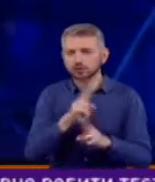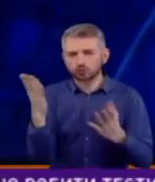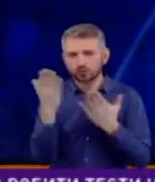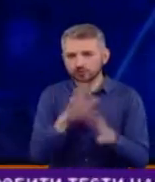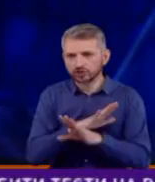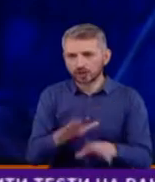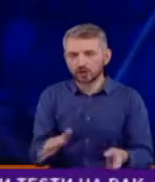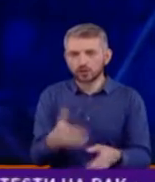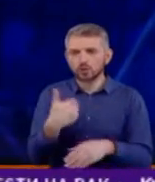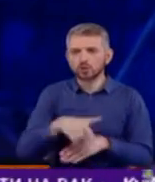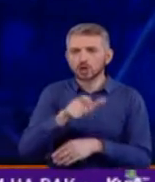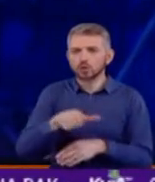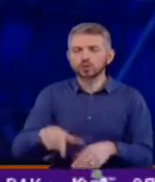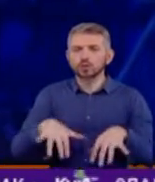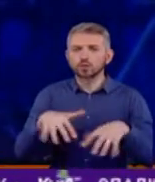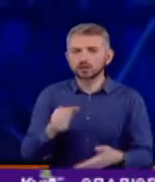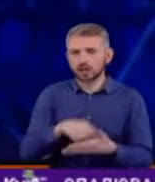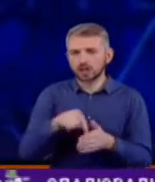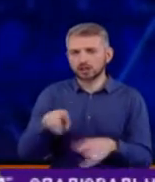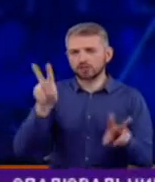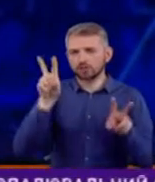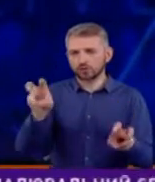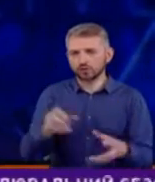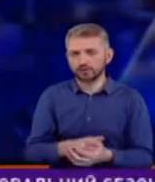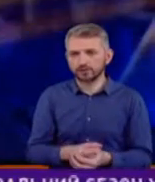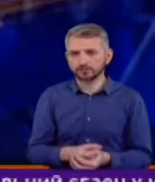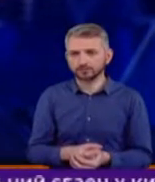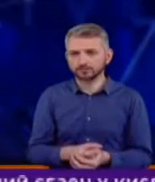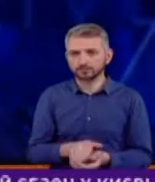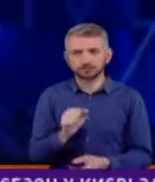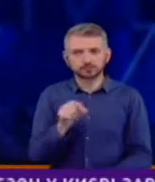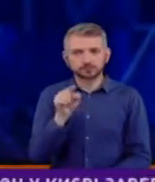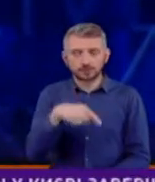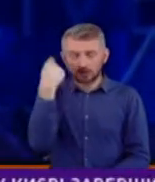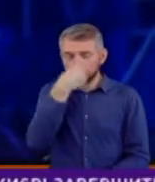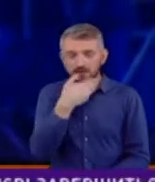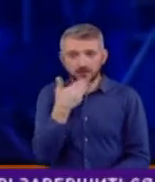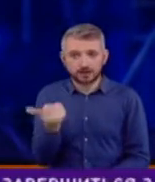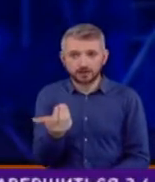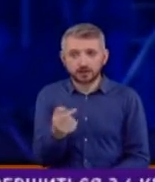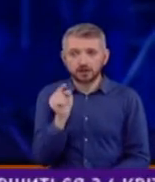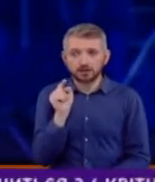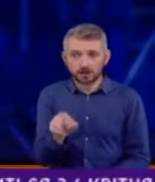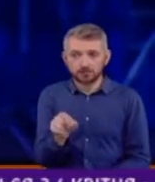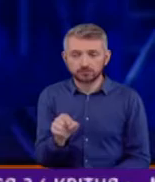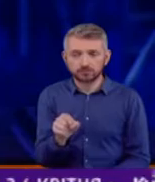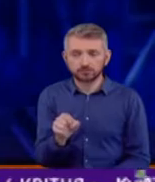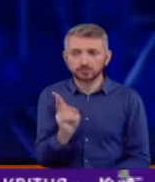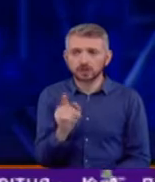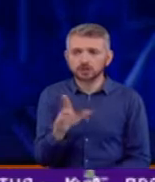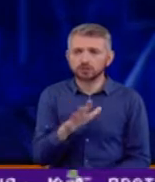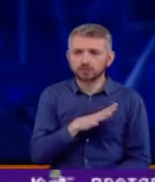уже люди устали от этих красивое, лозунгов. А там лица нет. Там, как там